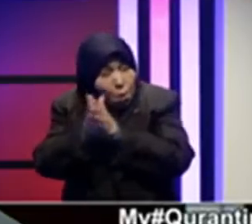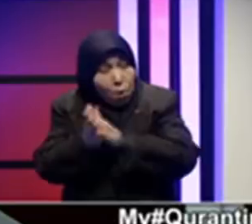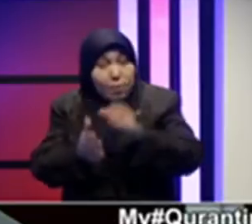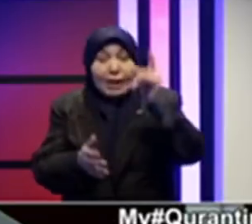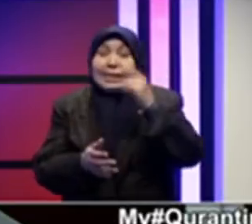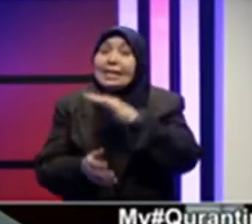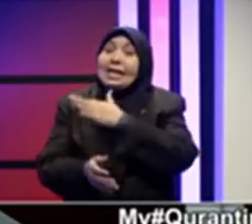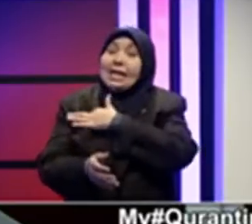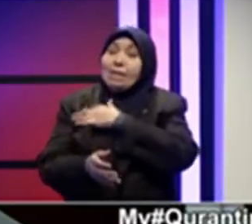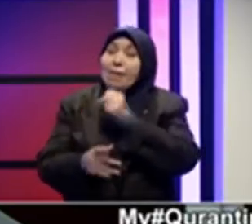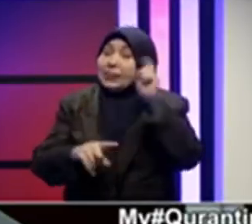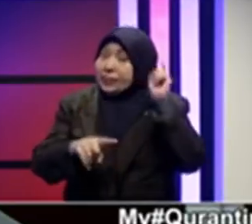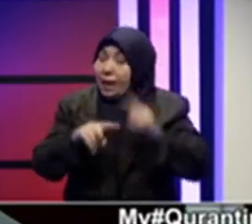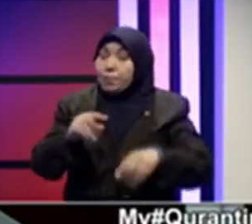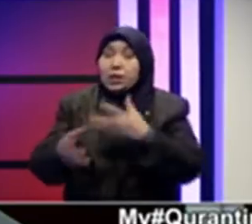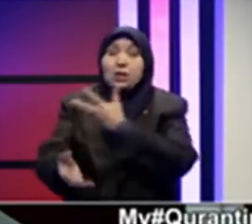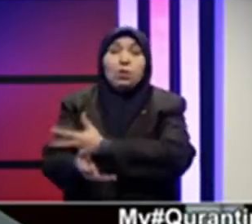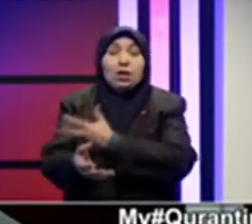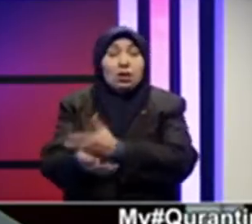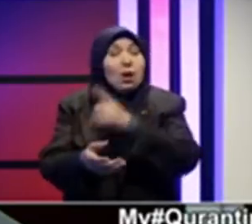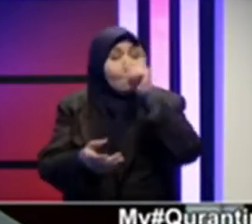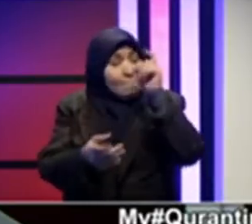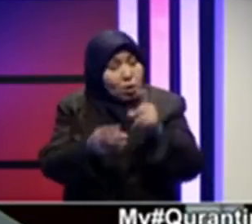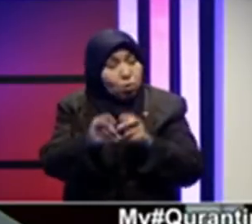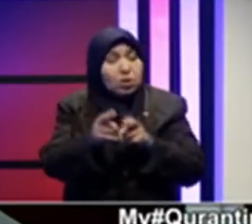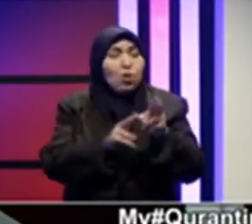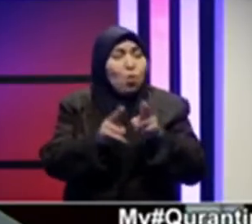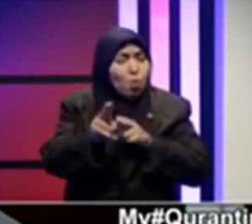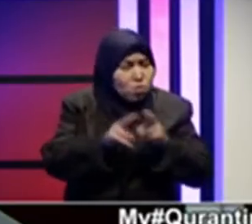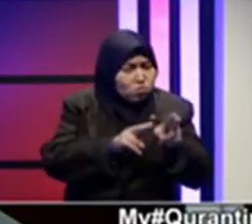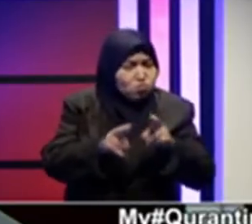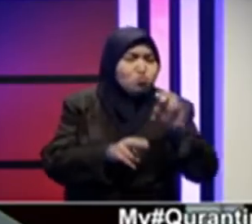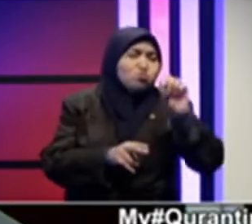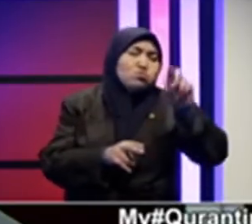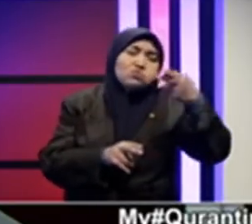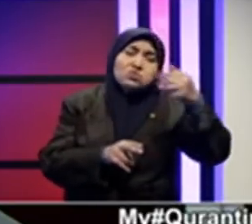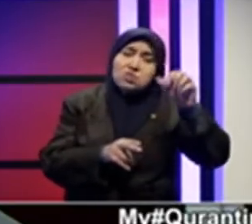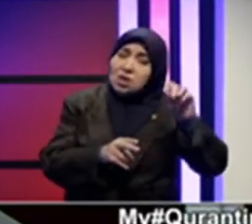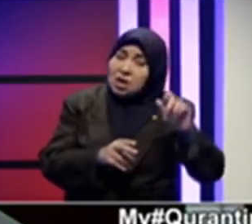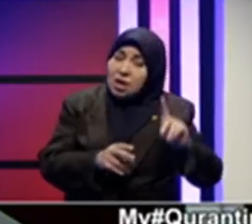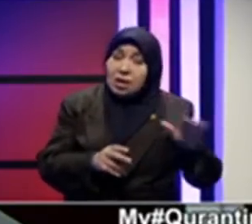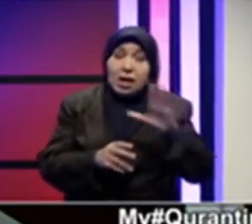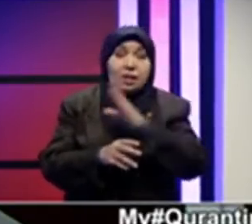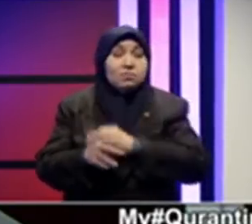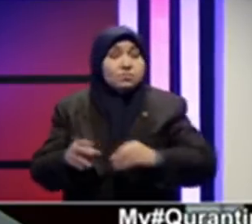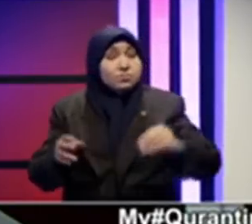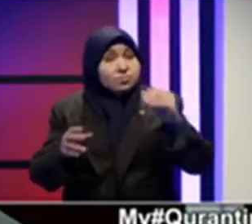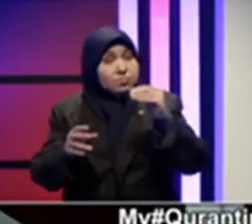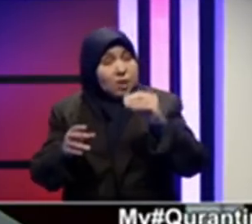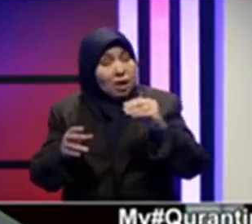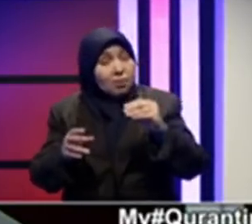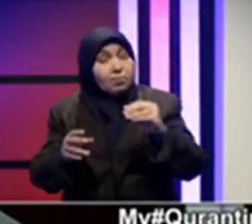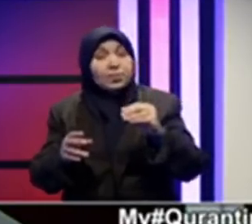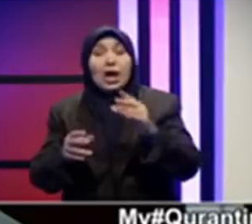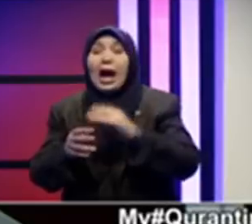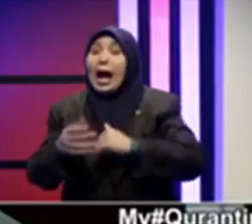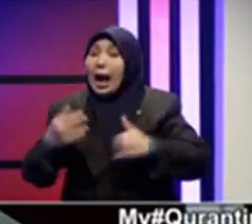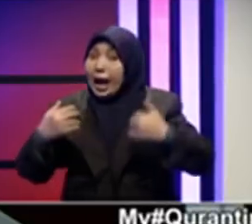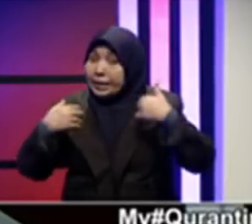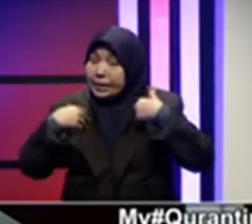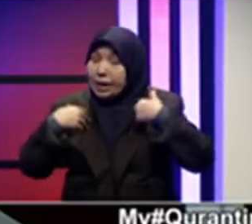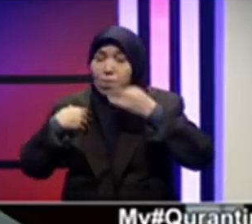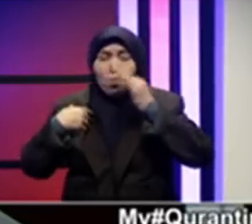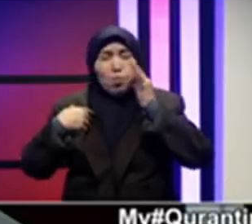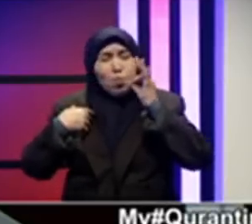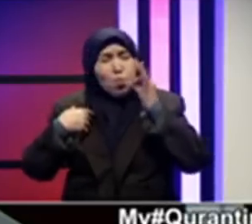boleh diwarisi, ia perlu diusahakan. Lakum fiha fakihatun kathiratun minha ta'kulun, dan ada buah yang